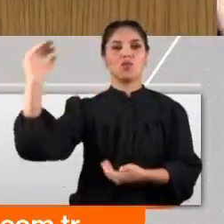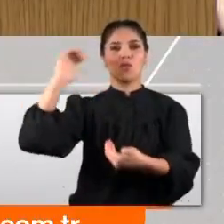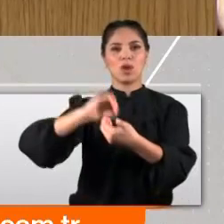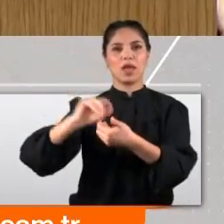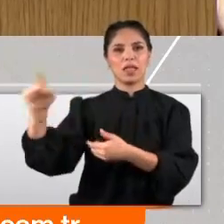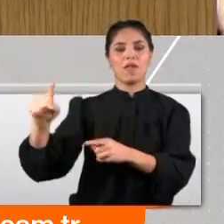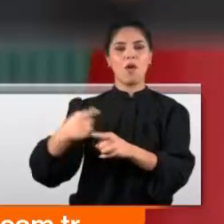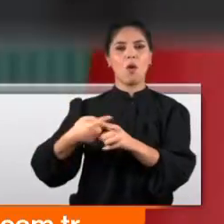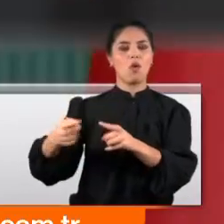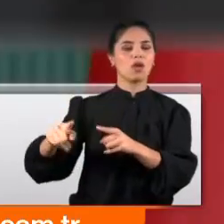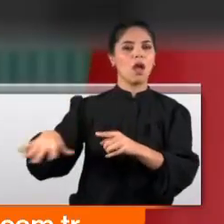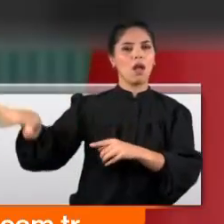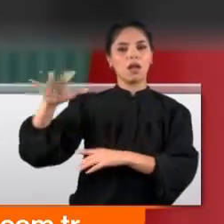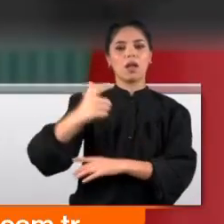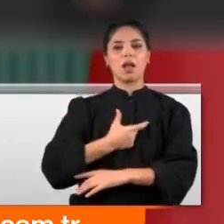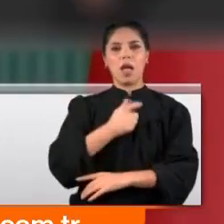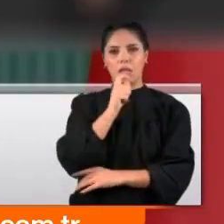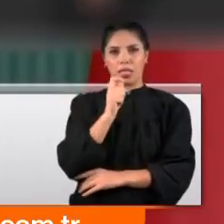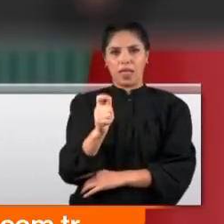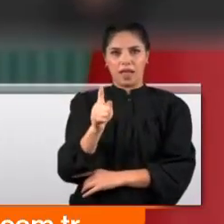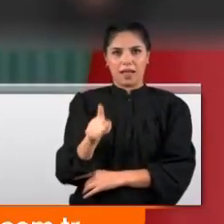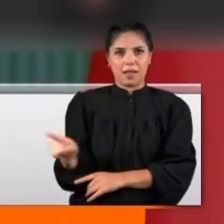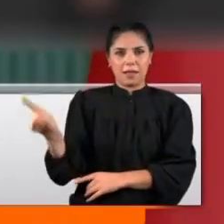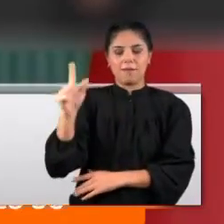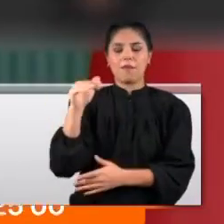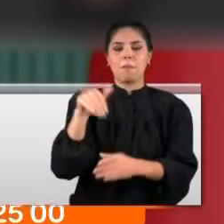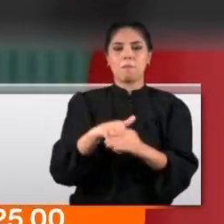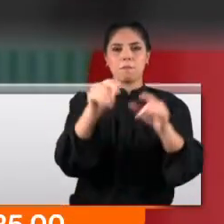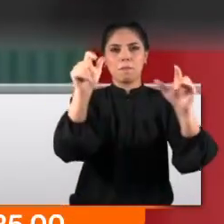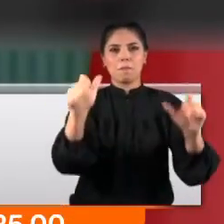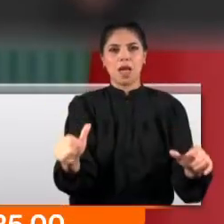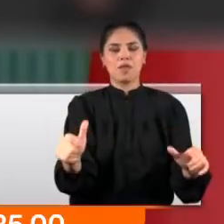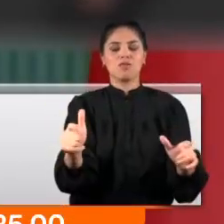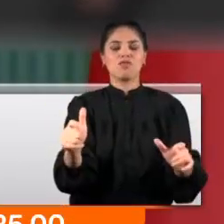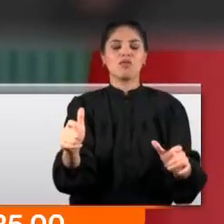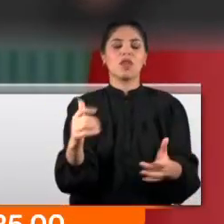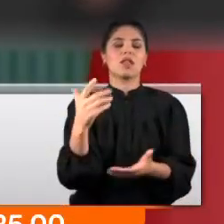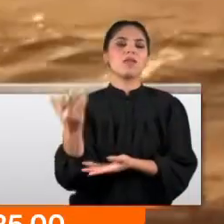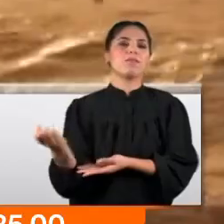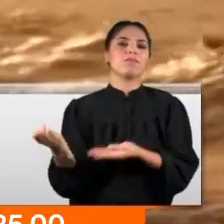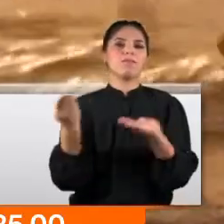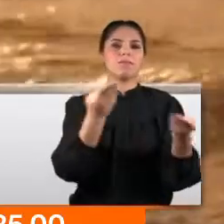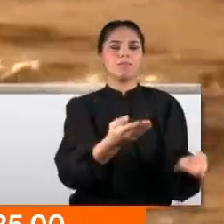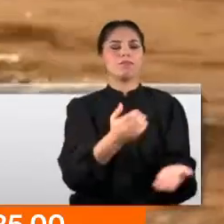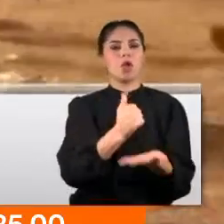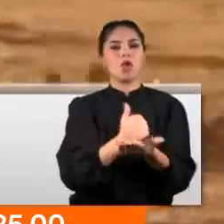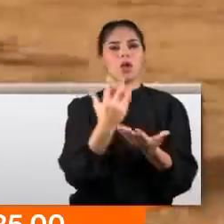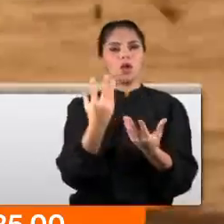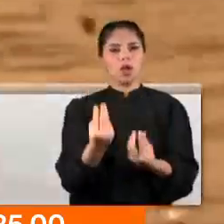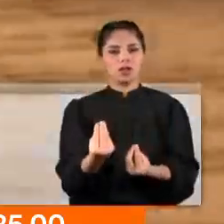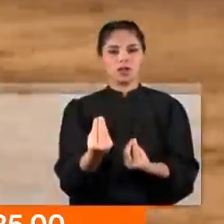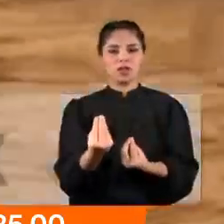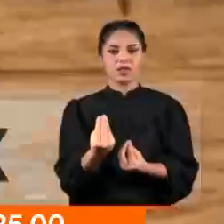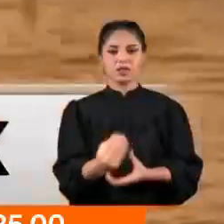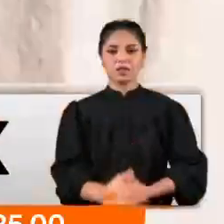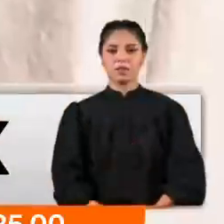İttifakı'ndaki ortaklarımızla kanun teklifini meclisimizin takdirine sunacağız.